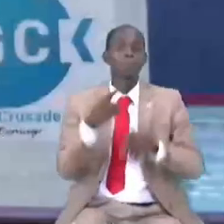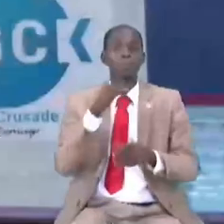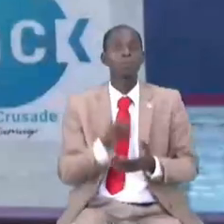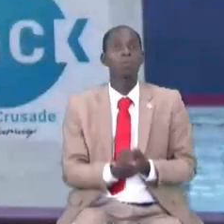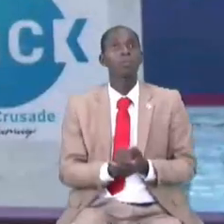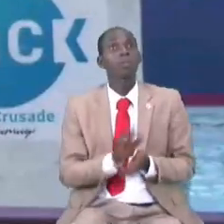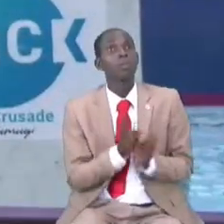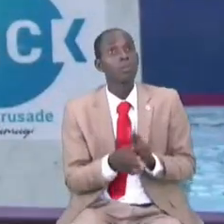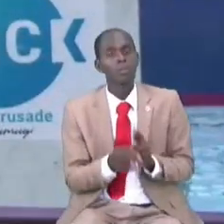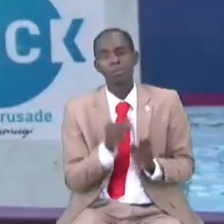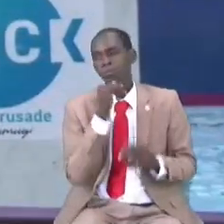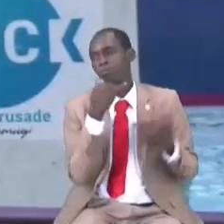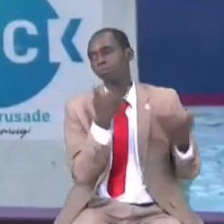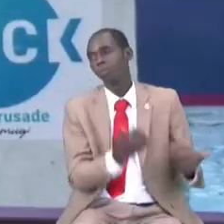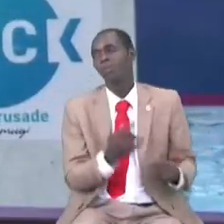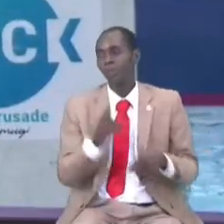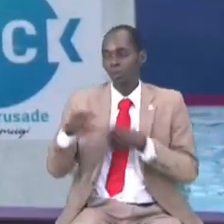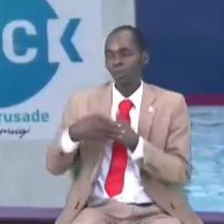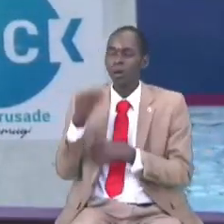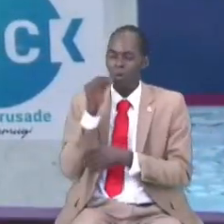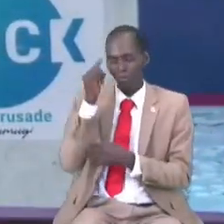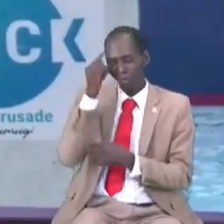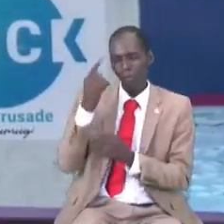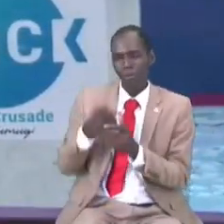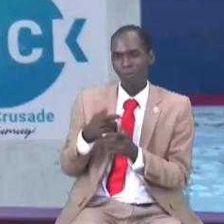Ils reviennent encore. On prêche tout notre cœur.